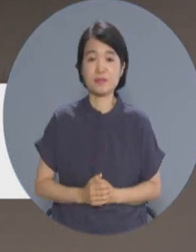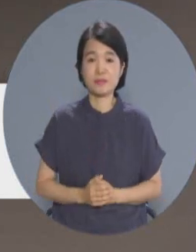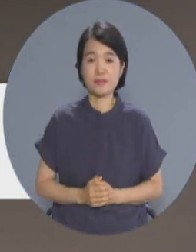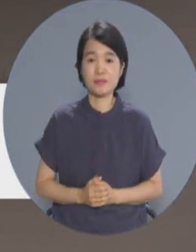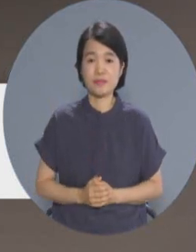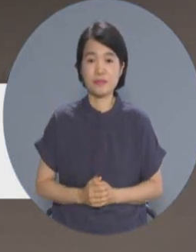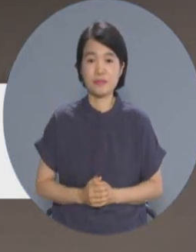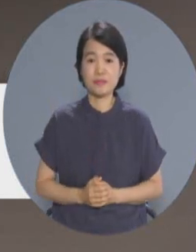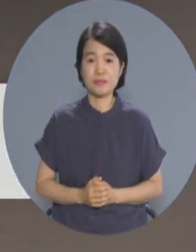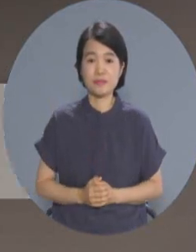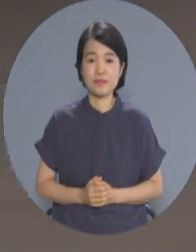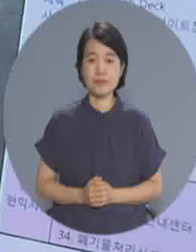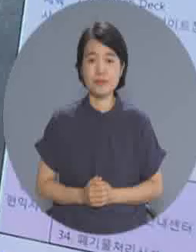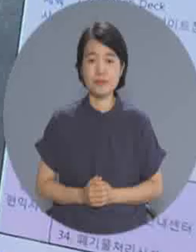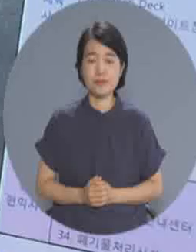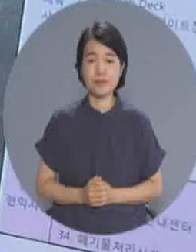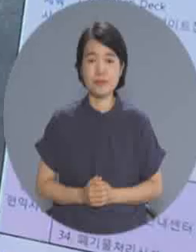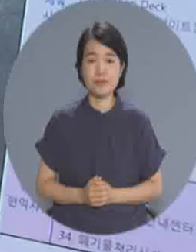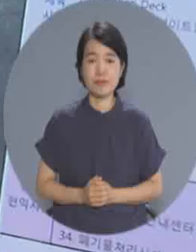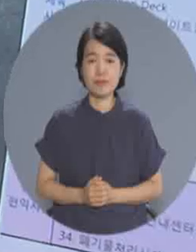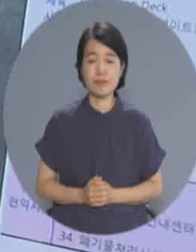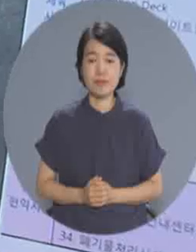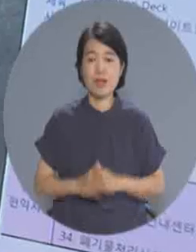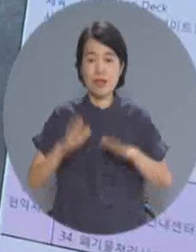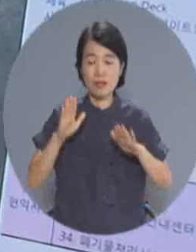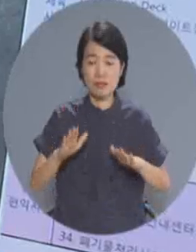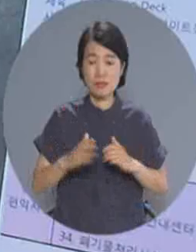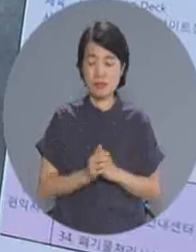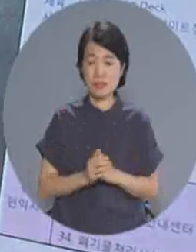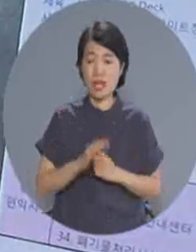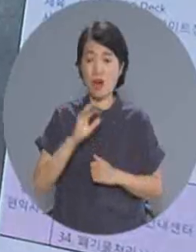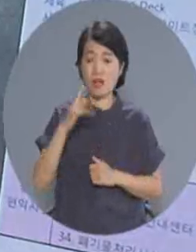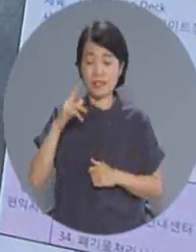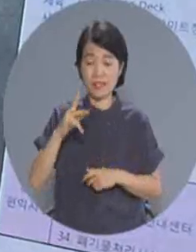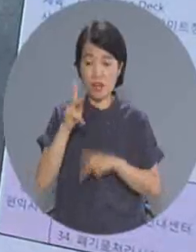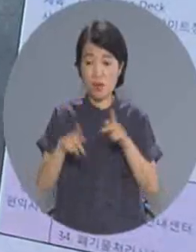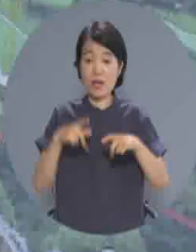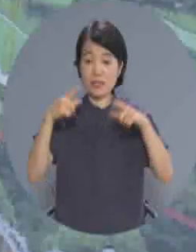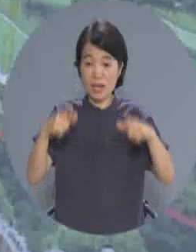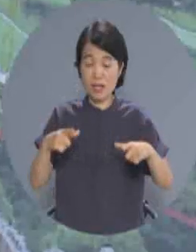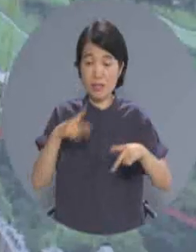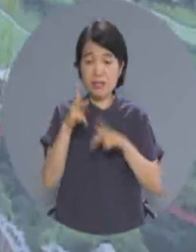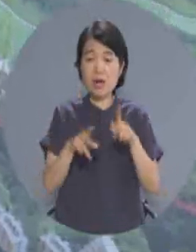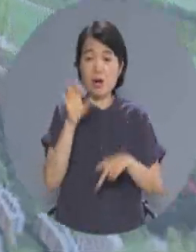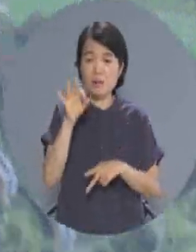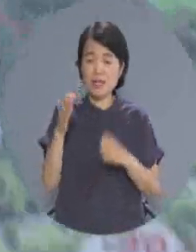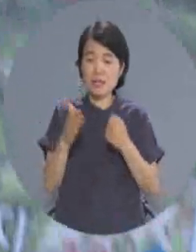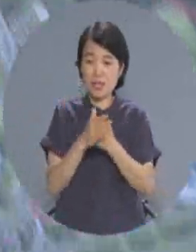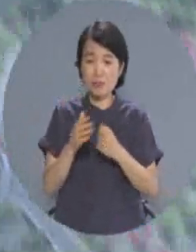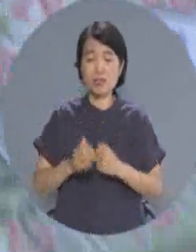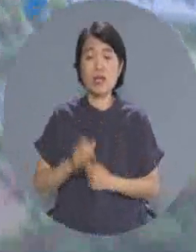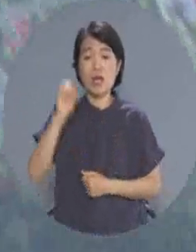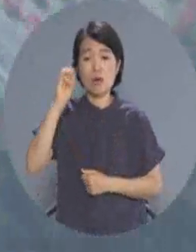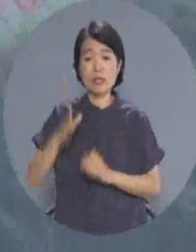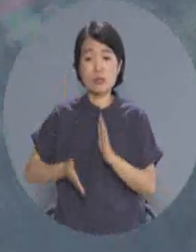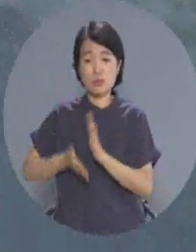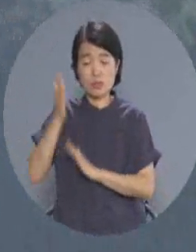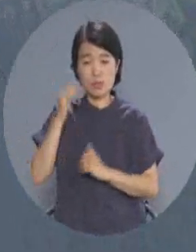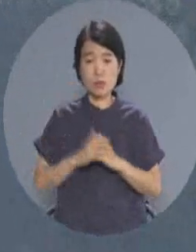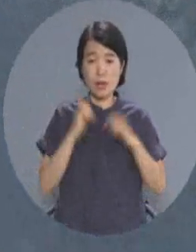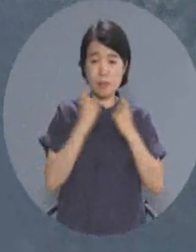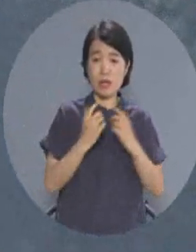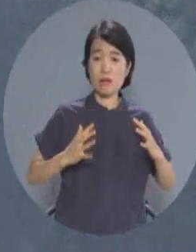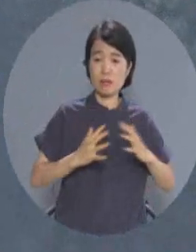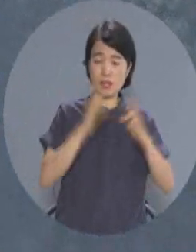저희는 들여다봤고 현재 어등산 관광단지 조성 사업은 총 사업비 등을 둘러싸고 광주시와